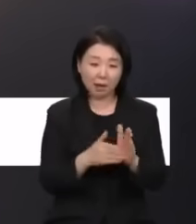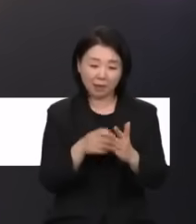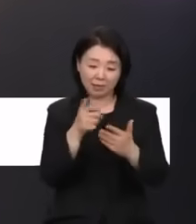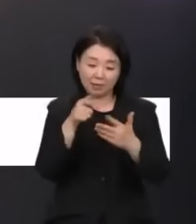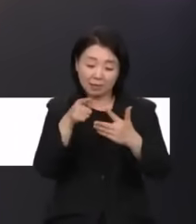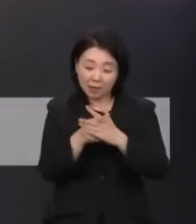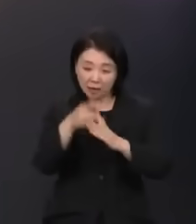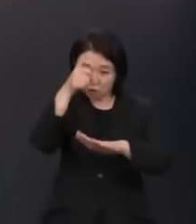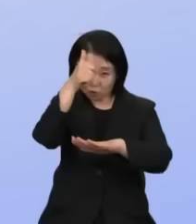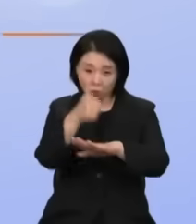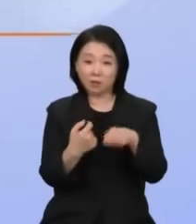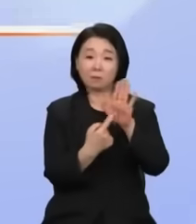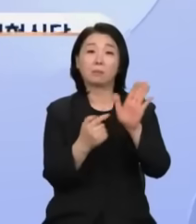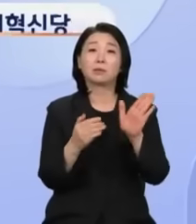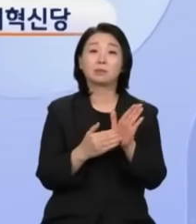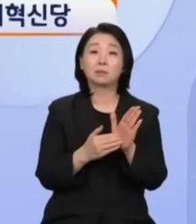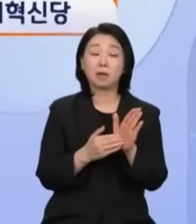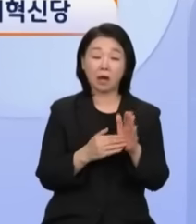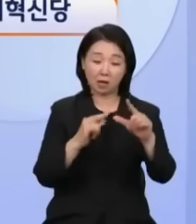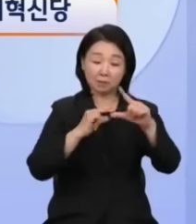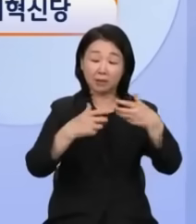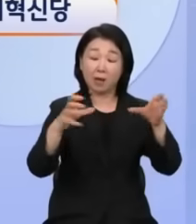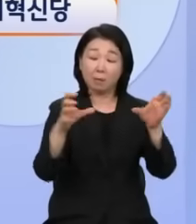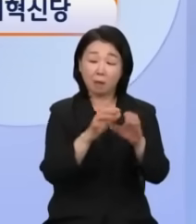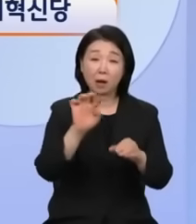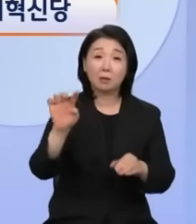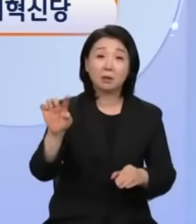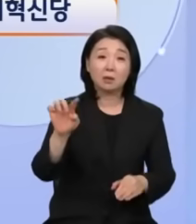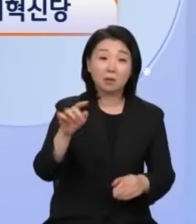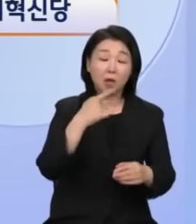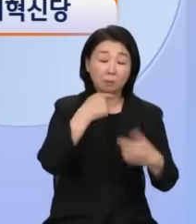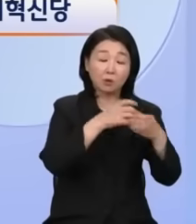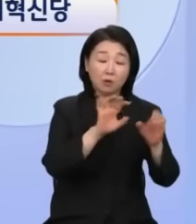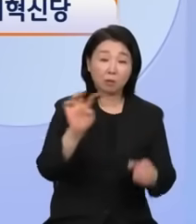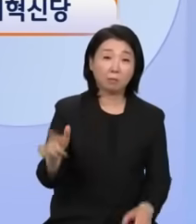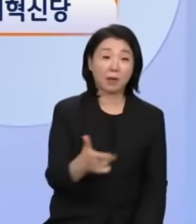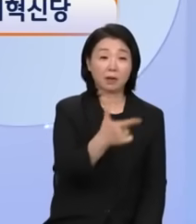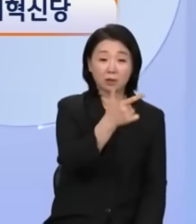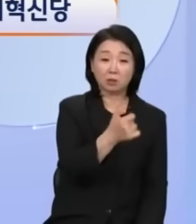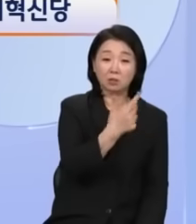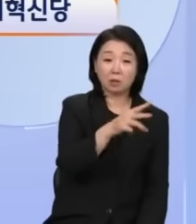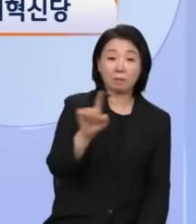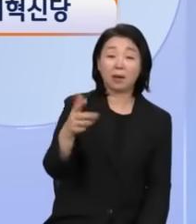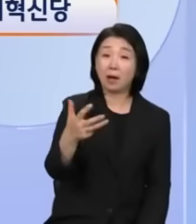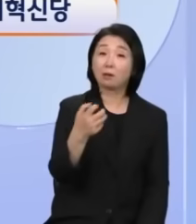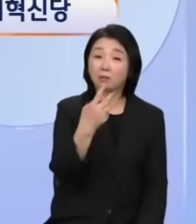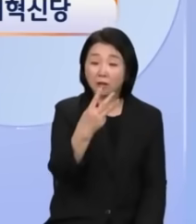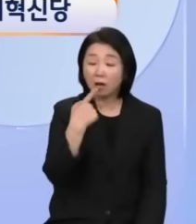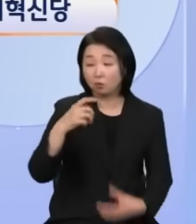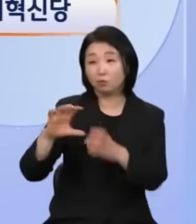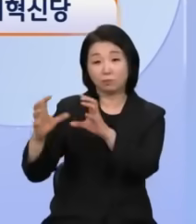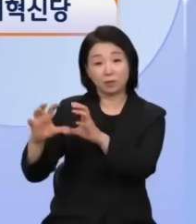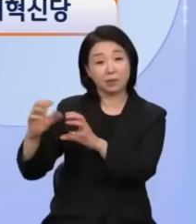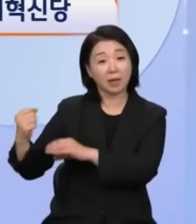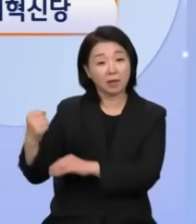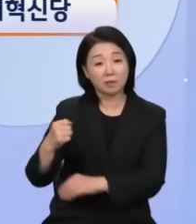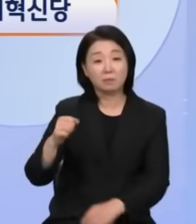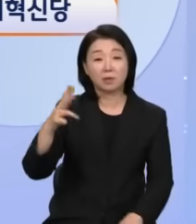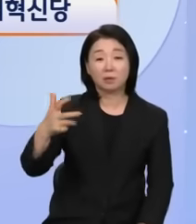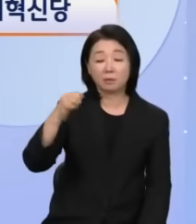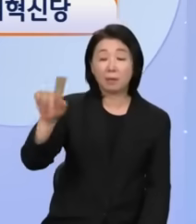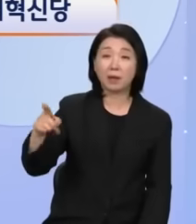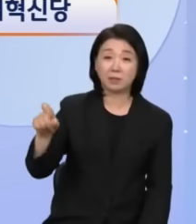결과를 발표했습니다 비례하지 합쳐 민주당은 석에서 세석 국민의 힘은 여일 석에서